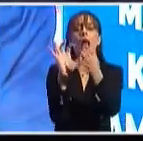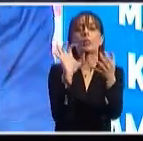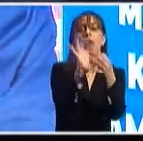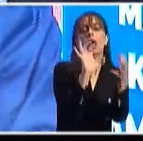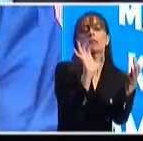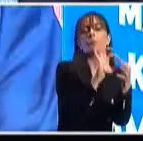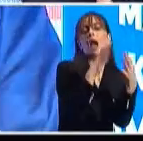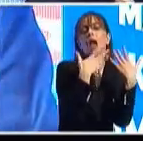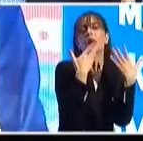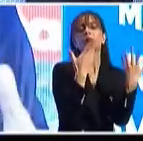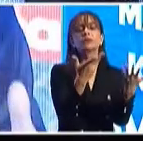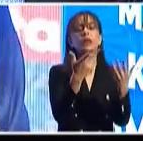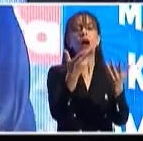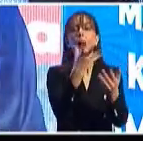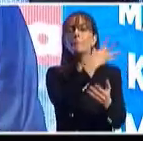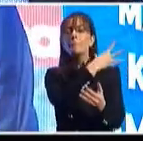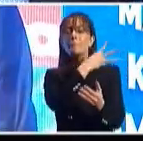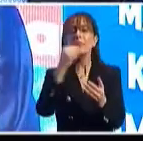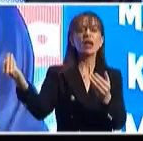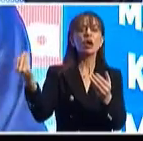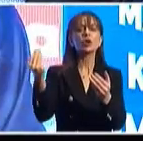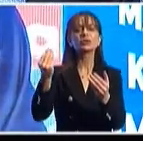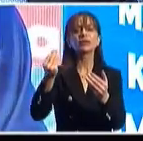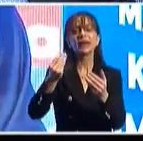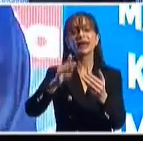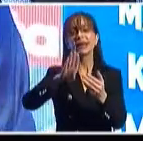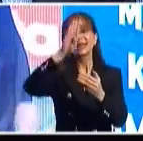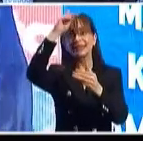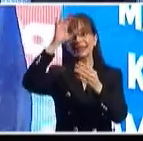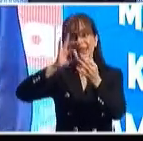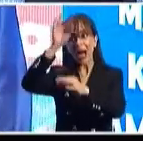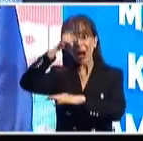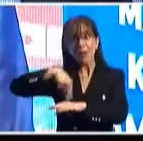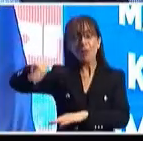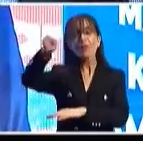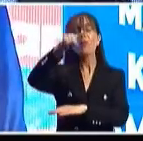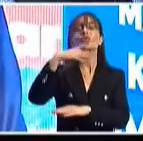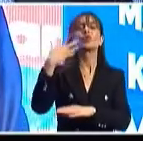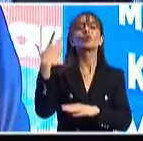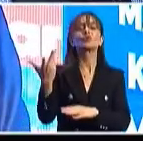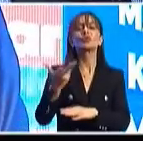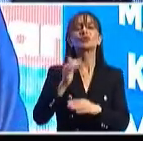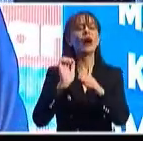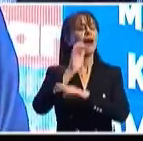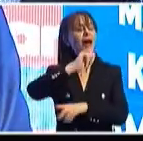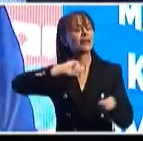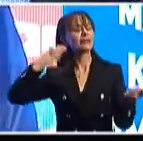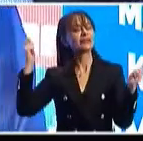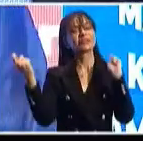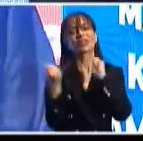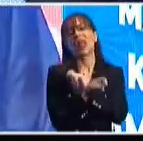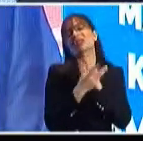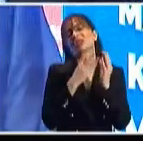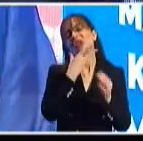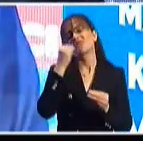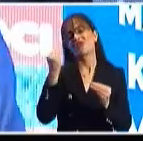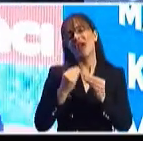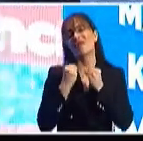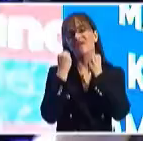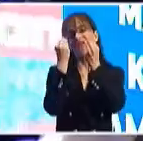ve milyonlarca İstanbullunun hayatını inşallah güzelleştireceğiz.